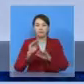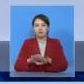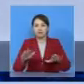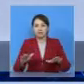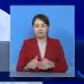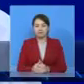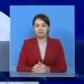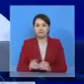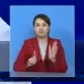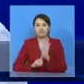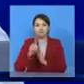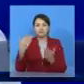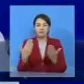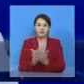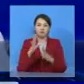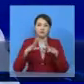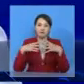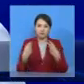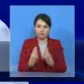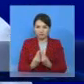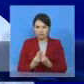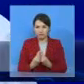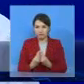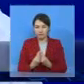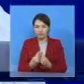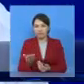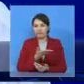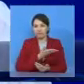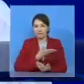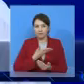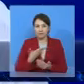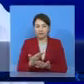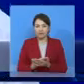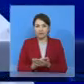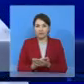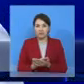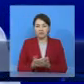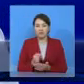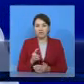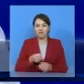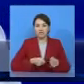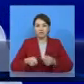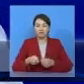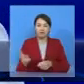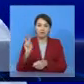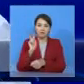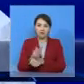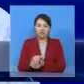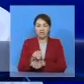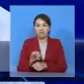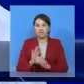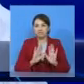Мы создали новую семью. Вот именно мы. Я как председатель поехал, мои замы.